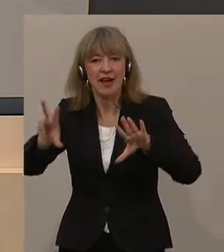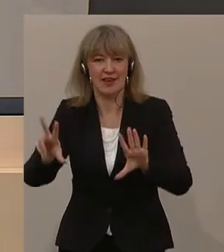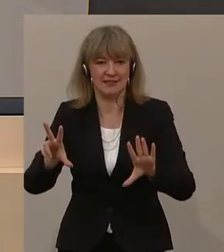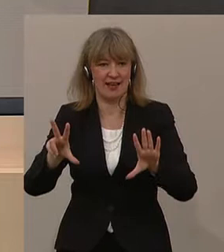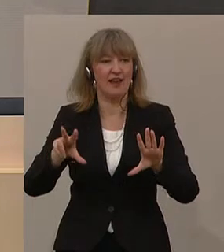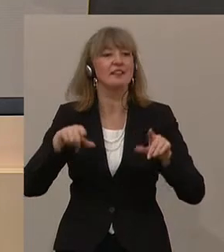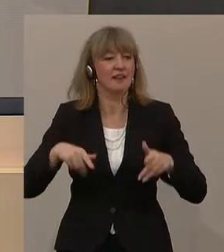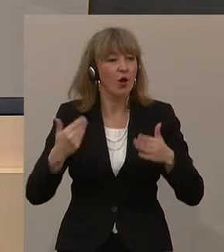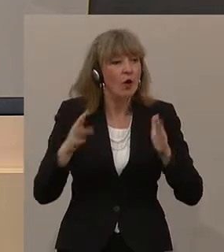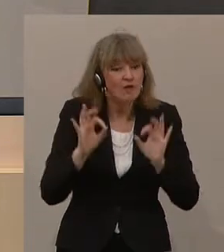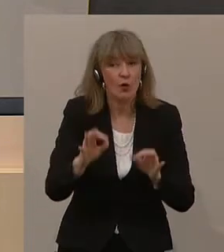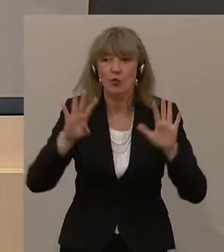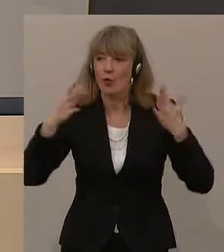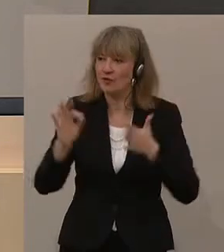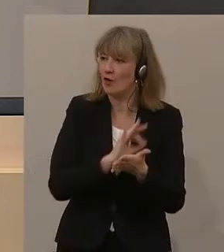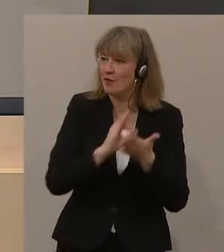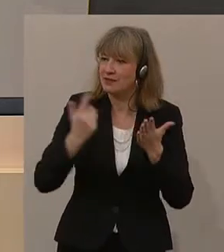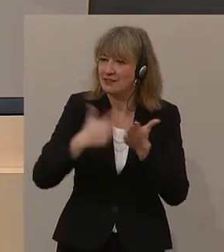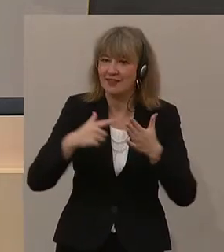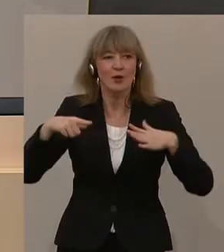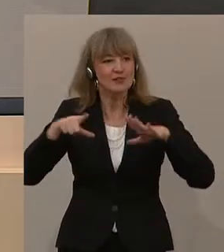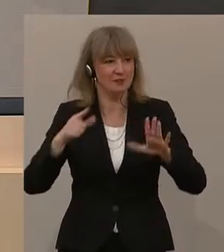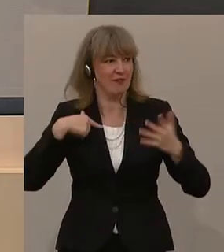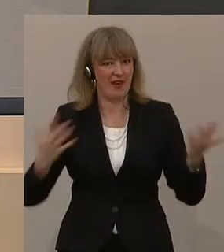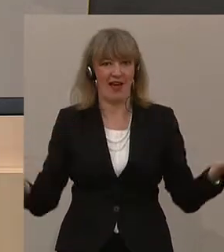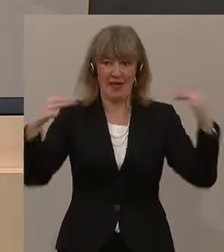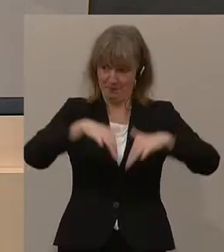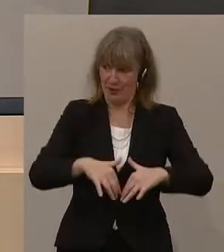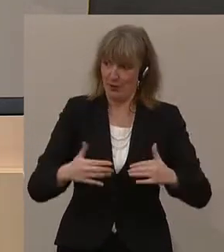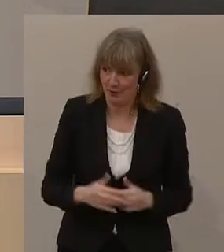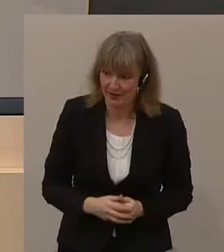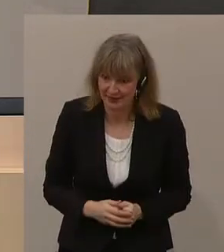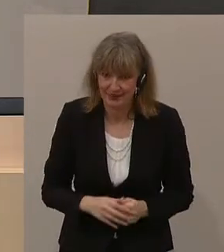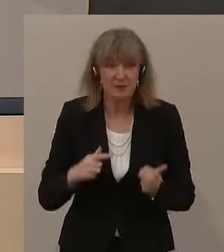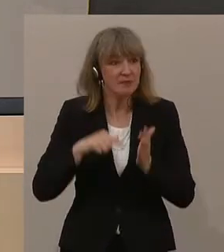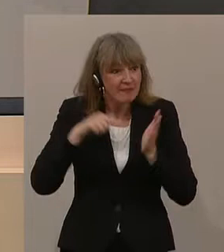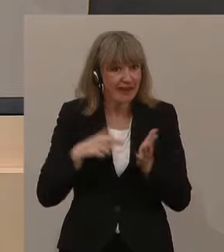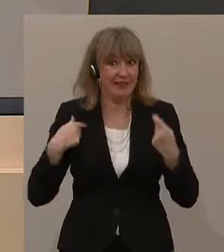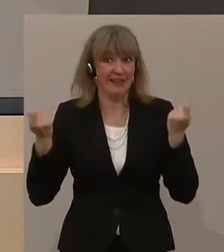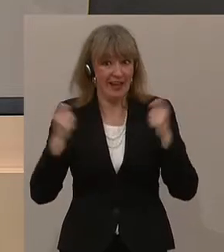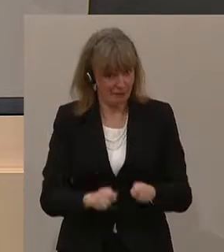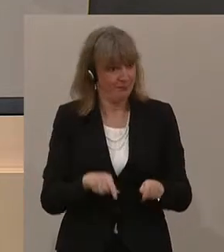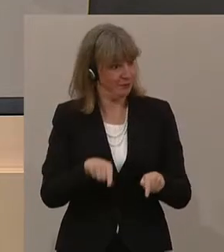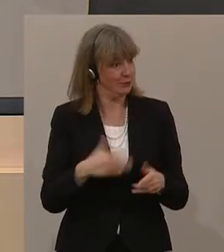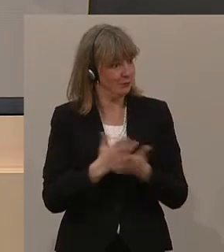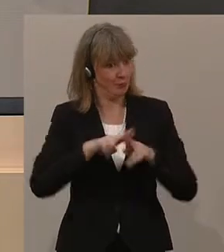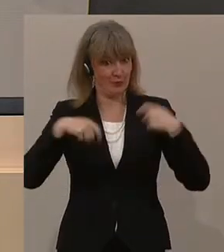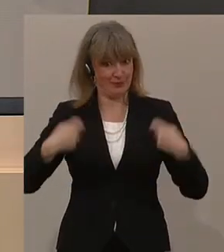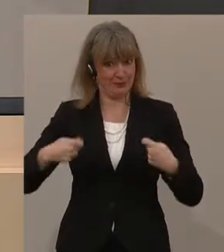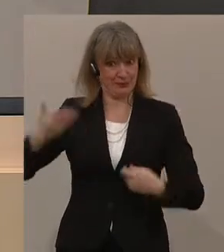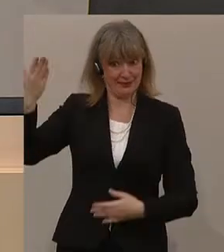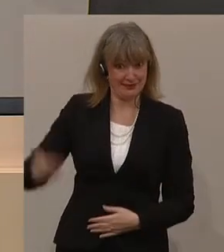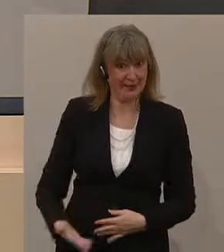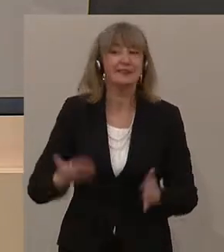2017-2018 für den 9. November 2017 einberufen. Aufgrund dieser Entschließung des Herrn Bundespräsidenten wurde